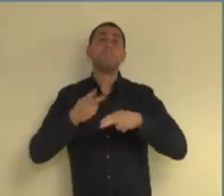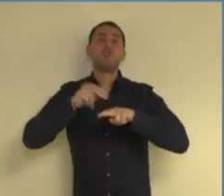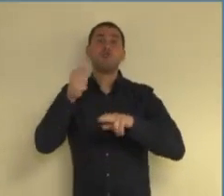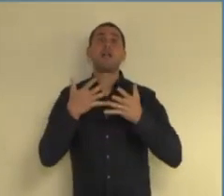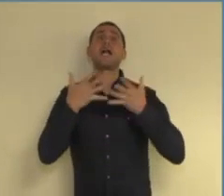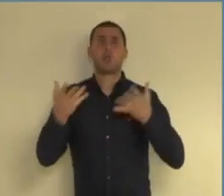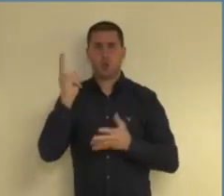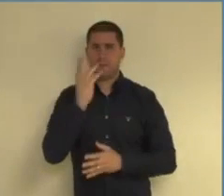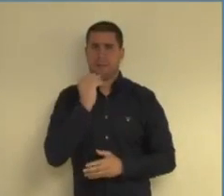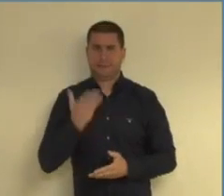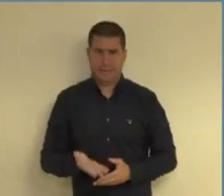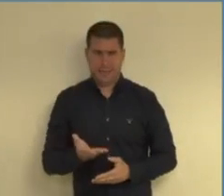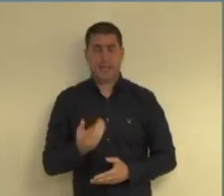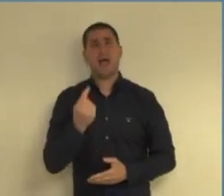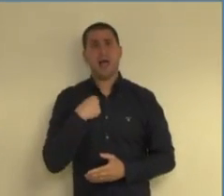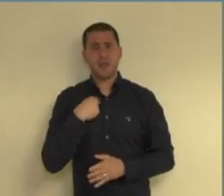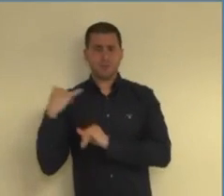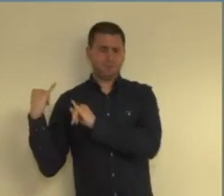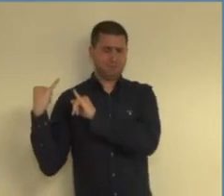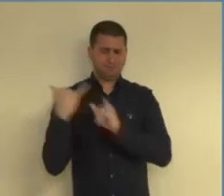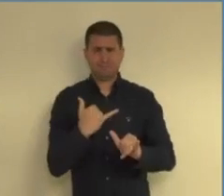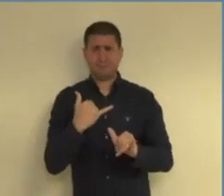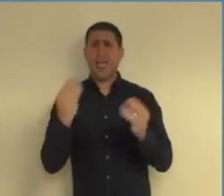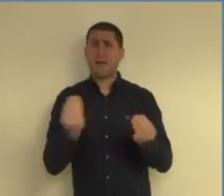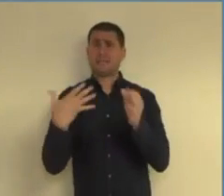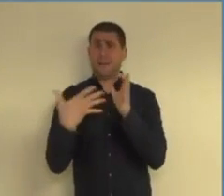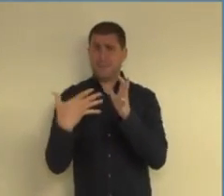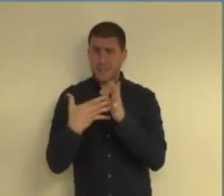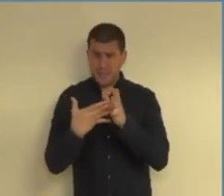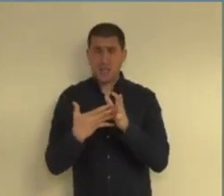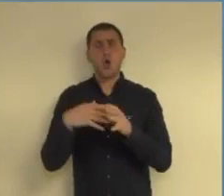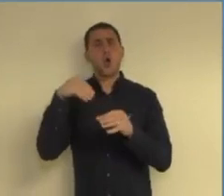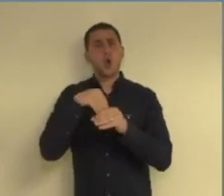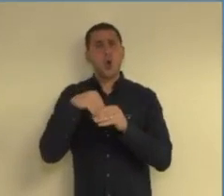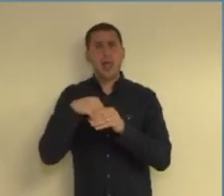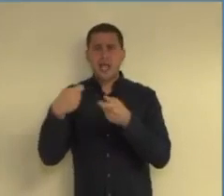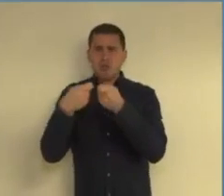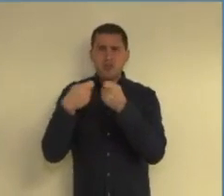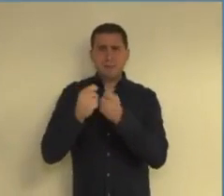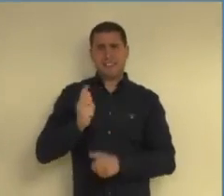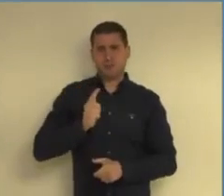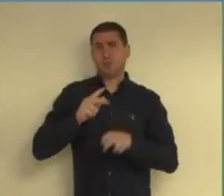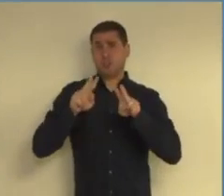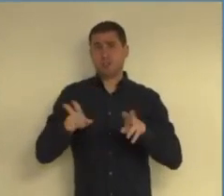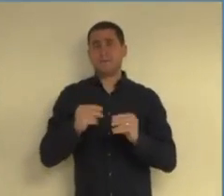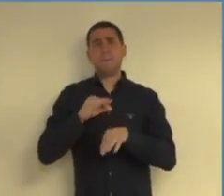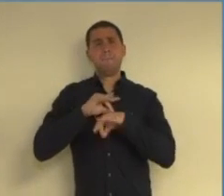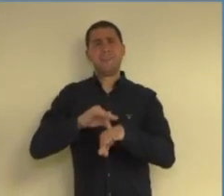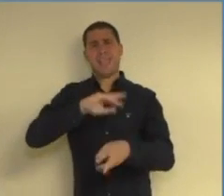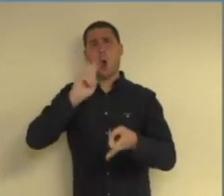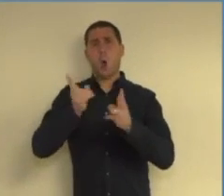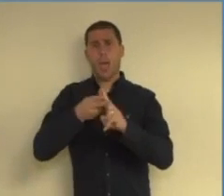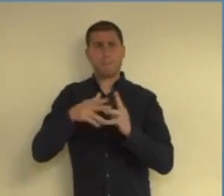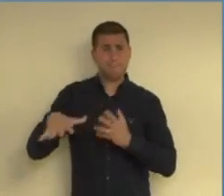מאיתנו. אנחנו מייבים את אמצעי הבדיקה, כולל באמצעות קשרים אישיים שיש לי עם מנהיגים